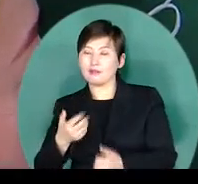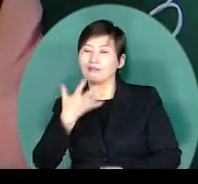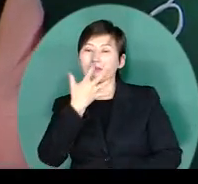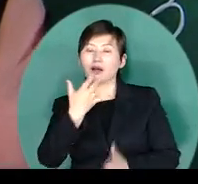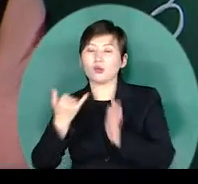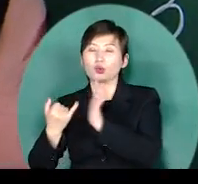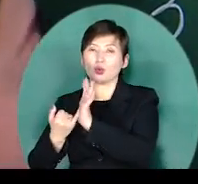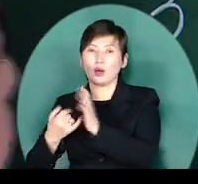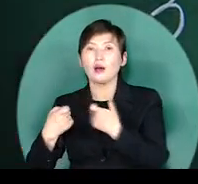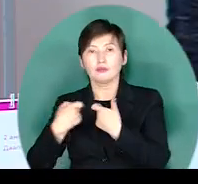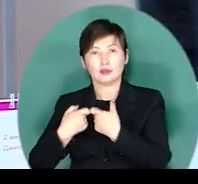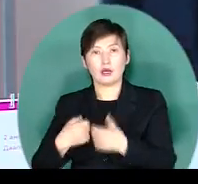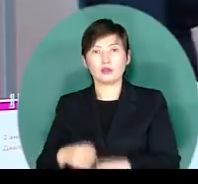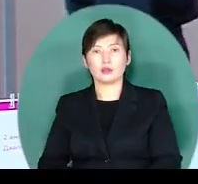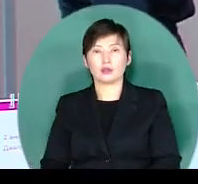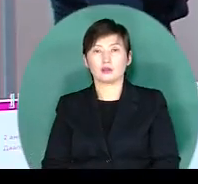56 болж байна.